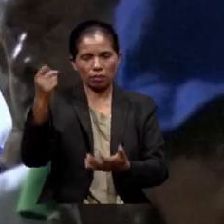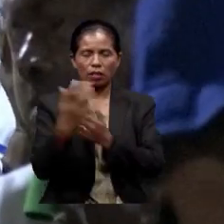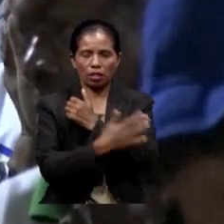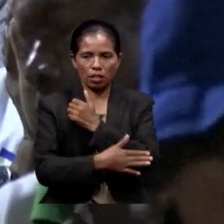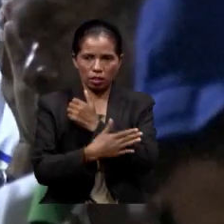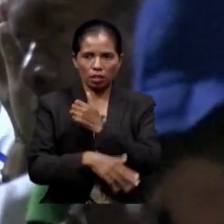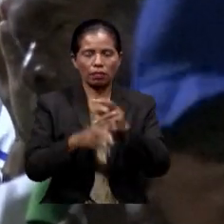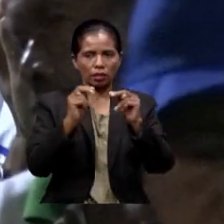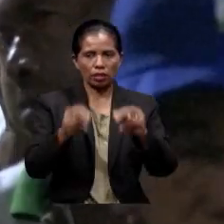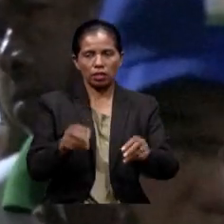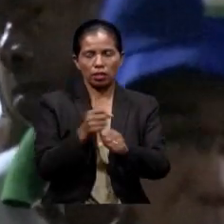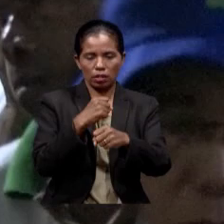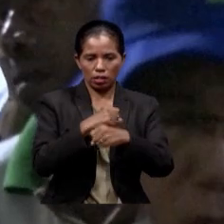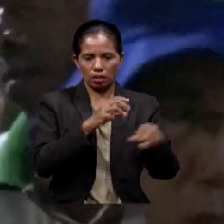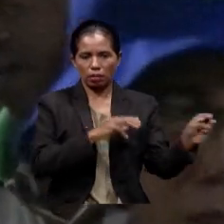povo precisa mudança.